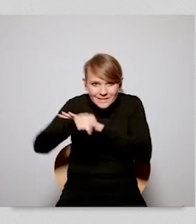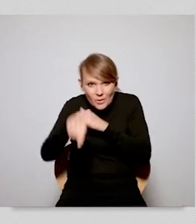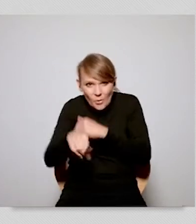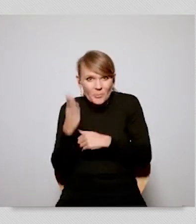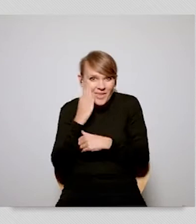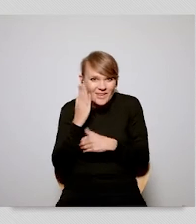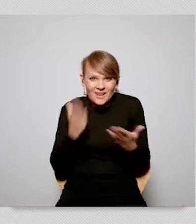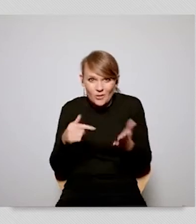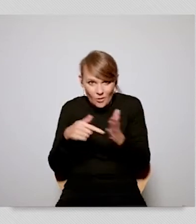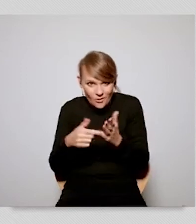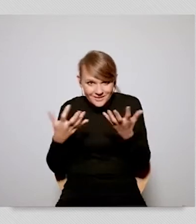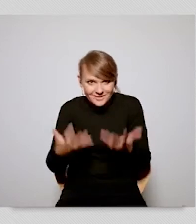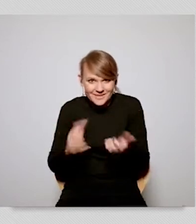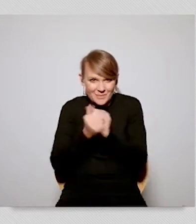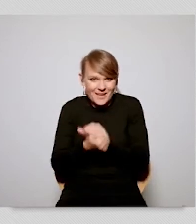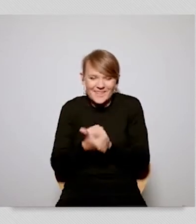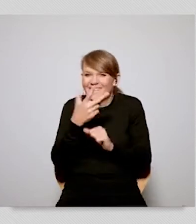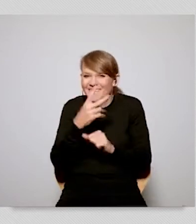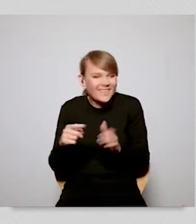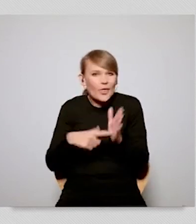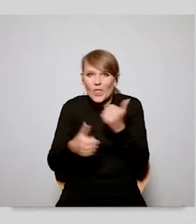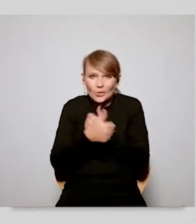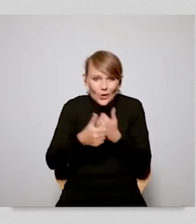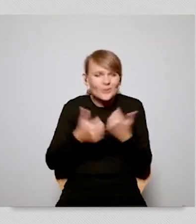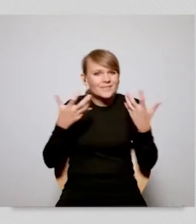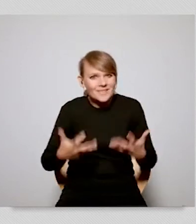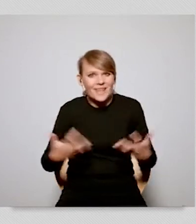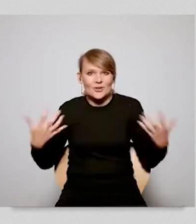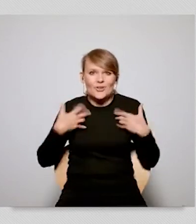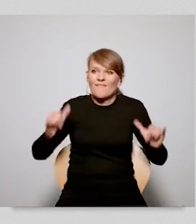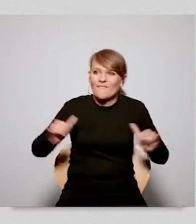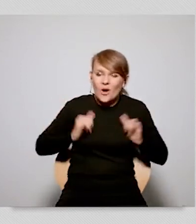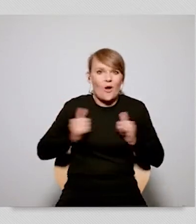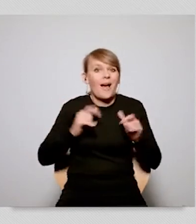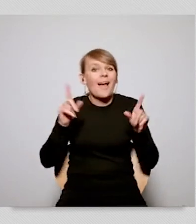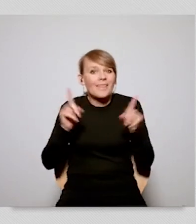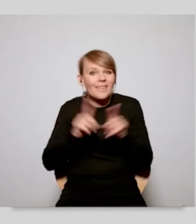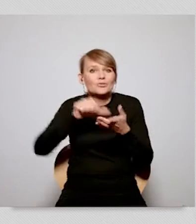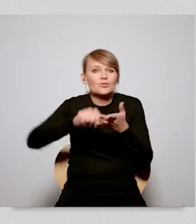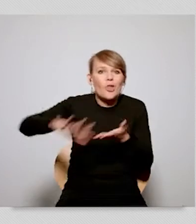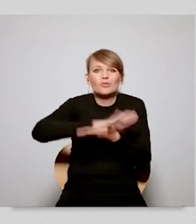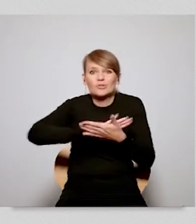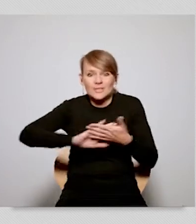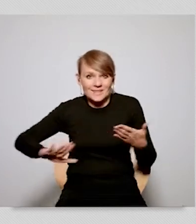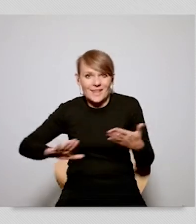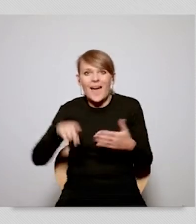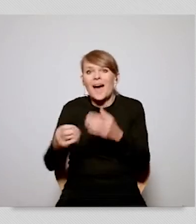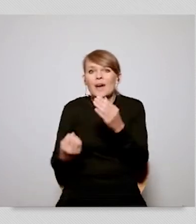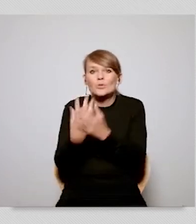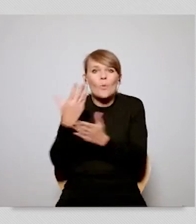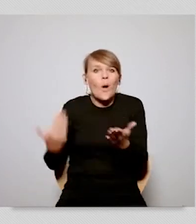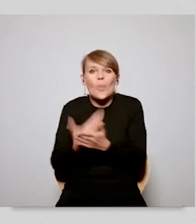chodzi. Tu chodzi właśnie o komfort życia, o życie w czystym środowisku. Cała idea źródeł odnawialnych polega na tym,